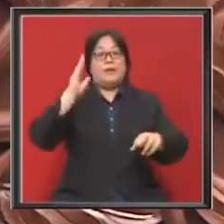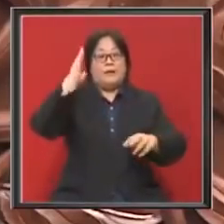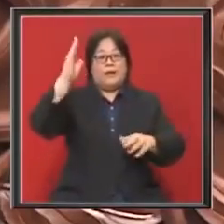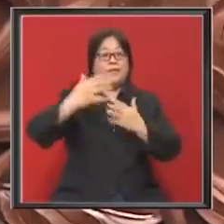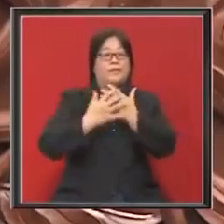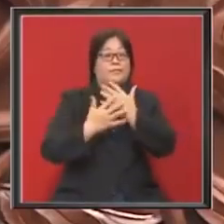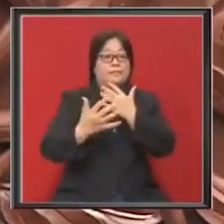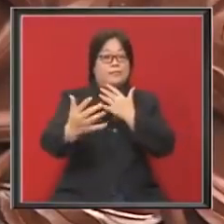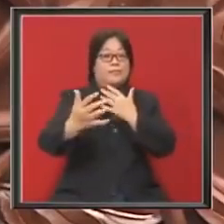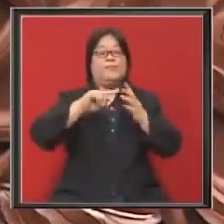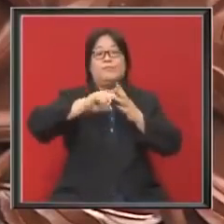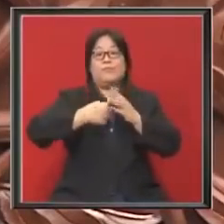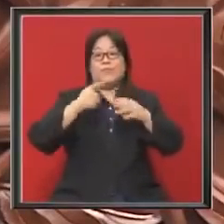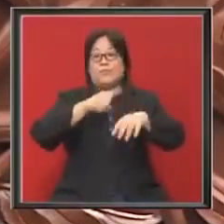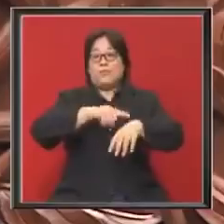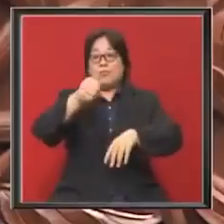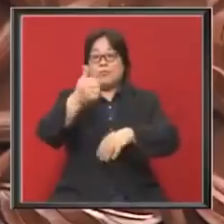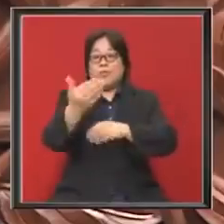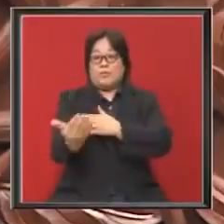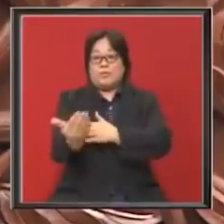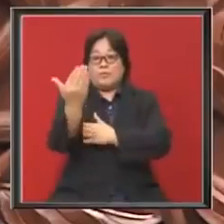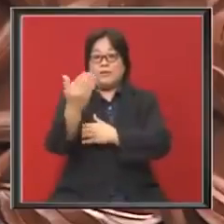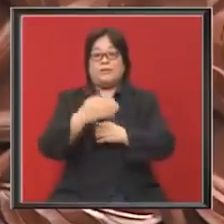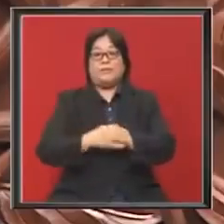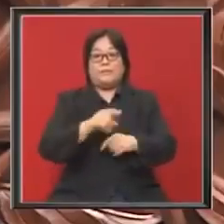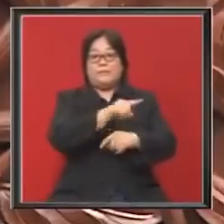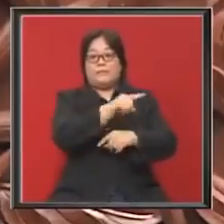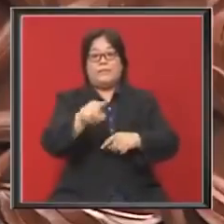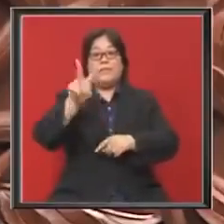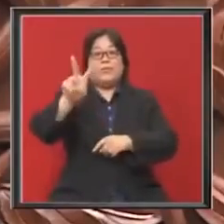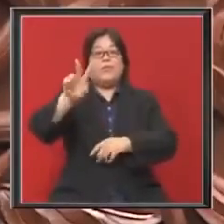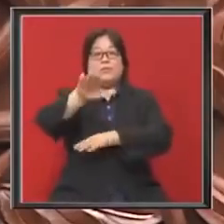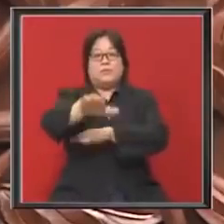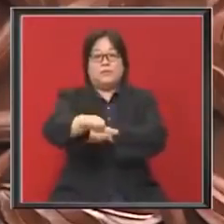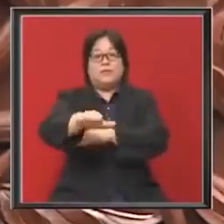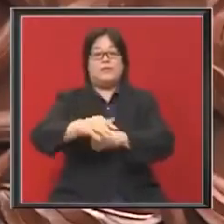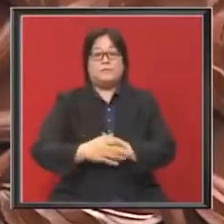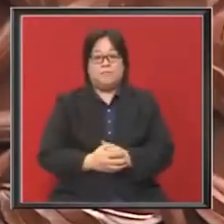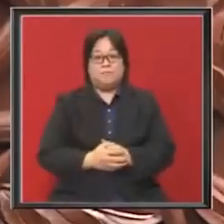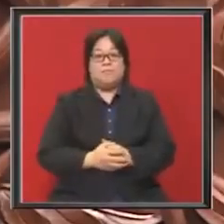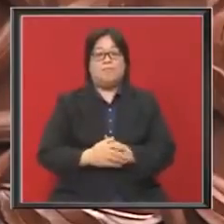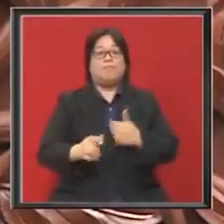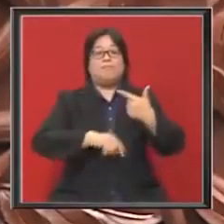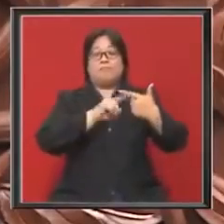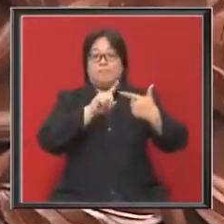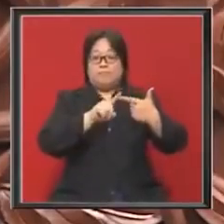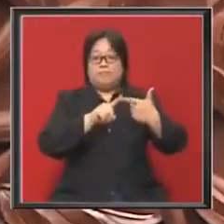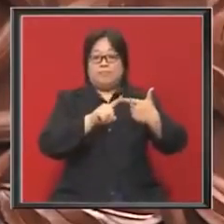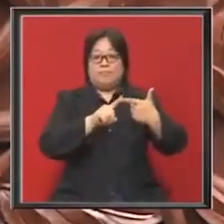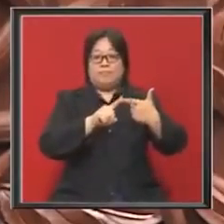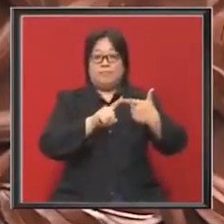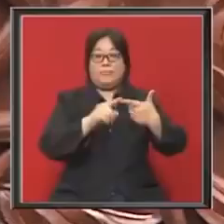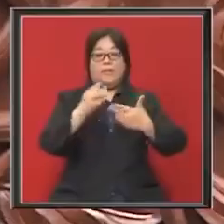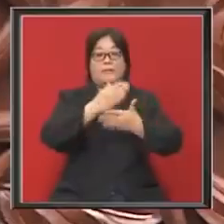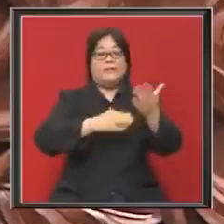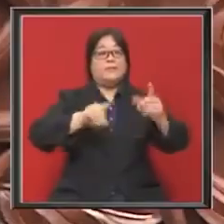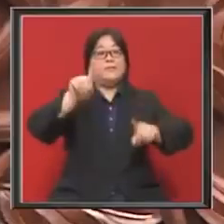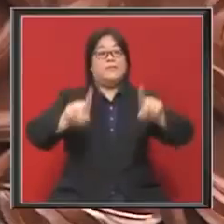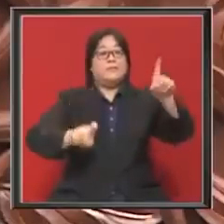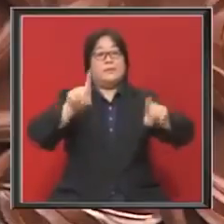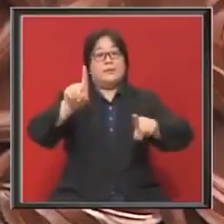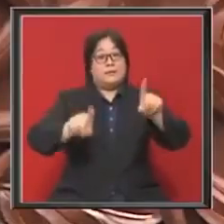akan bersidang bermula 10.00 hingga dua batang di sesi